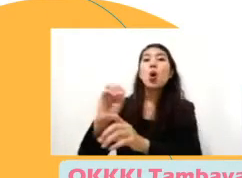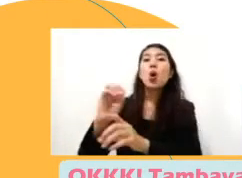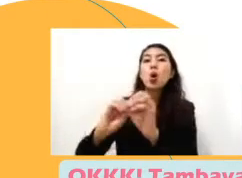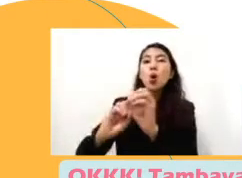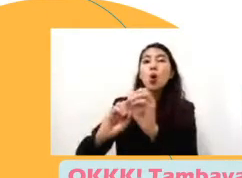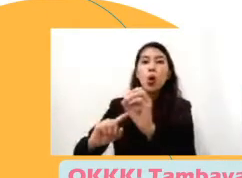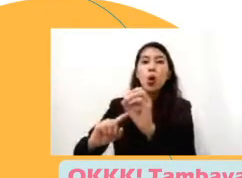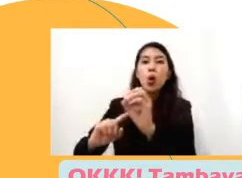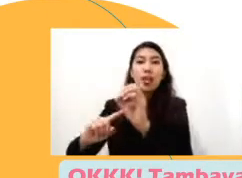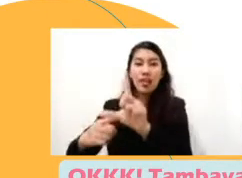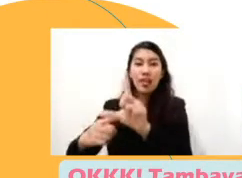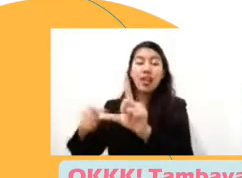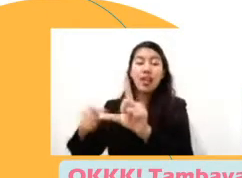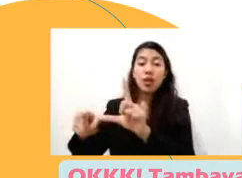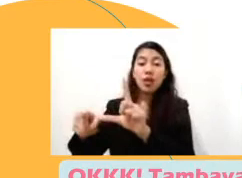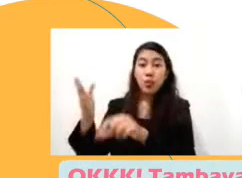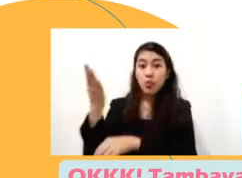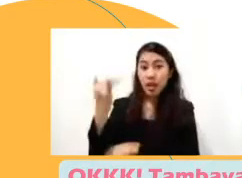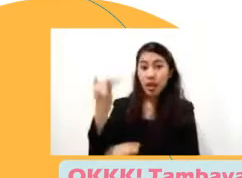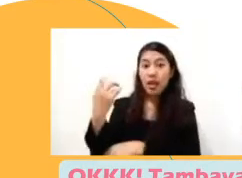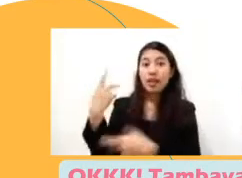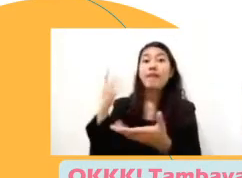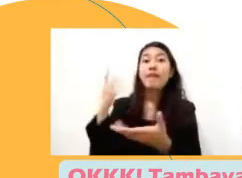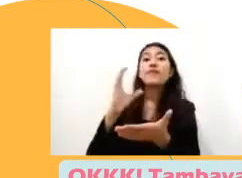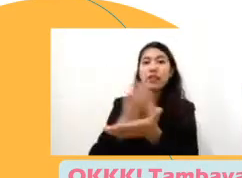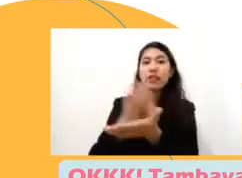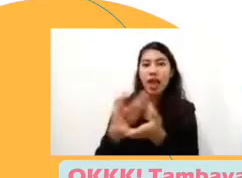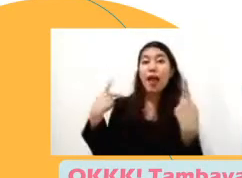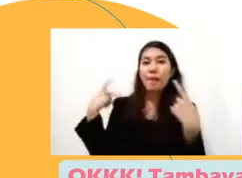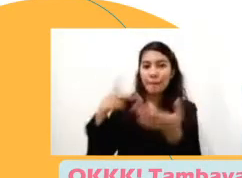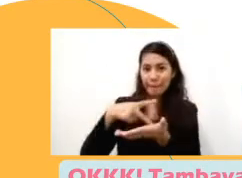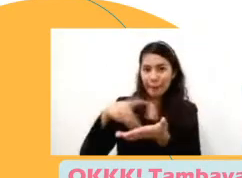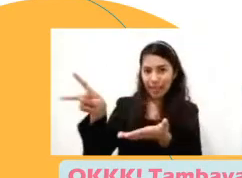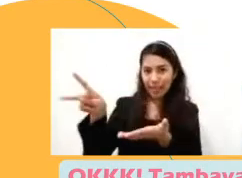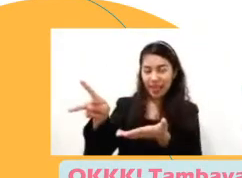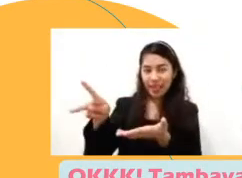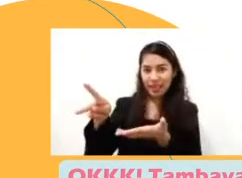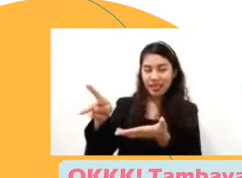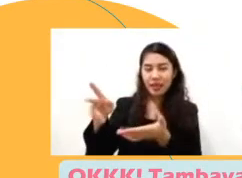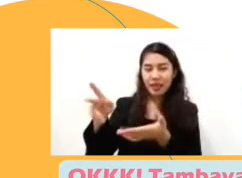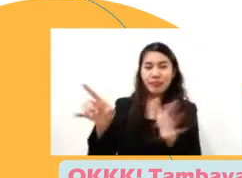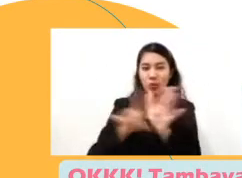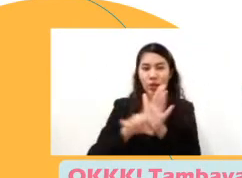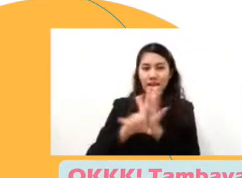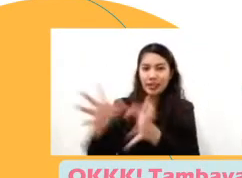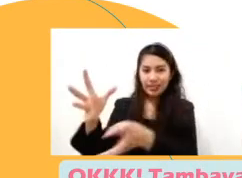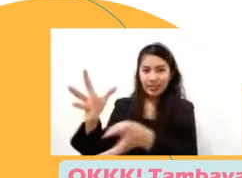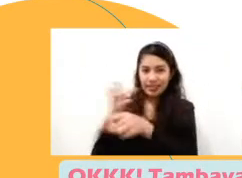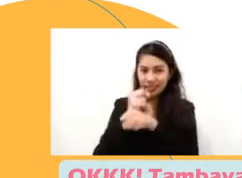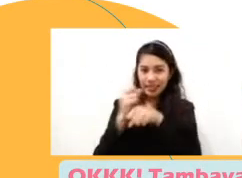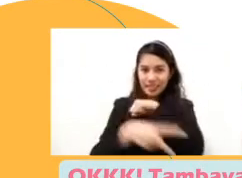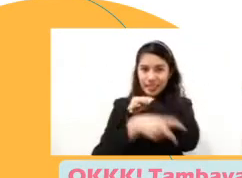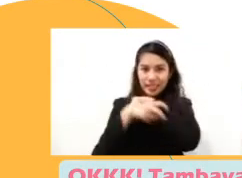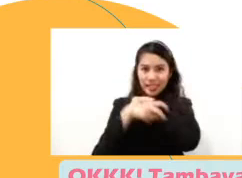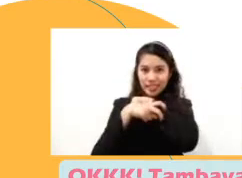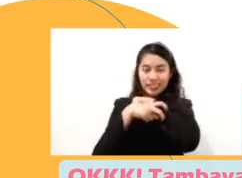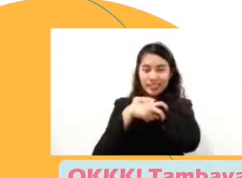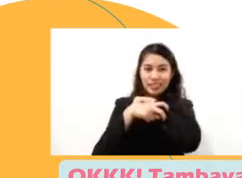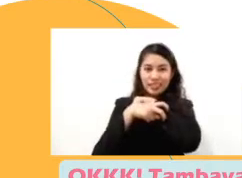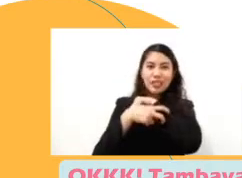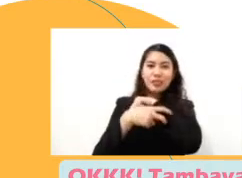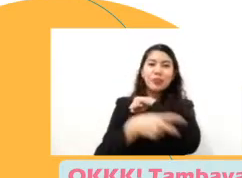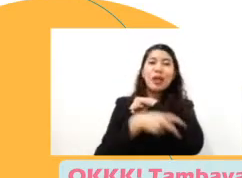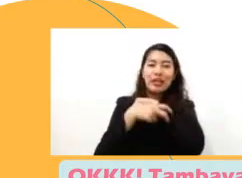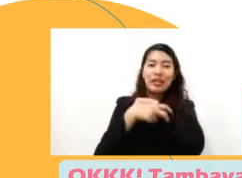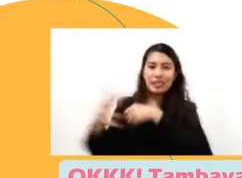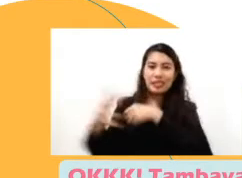dahil may bayad yon. I mean, dahil bawal ang magnakaw ng kanta ng iba. Or nang